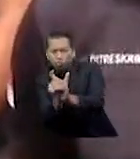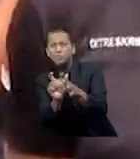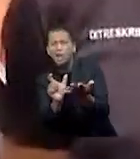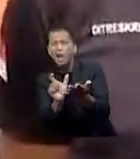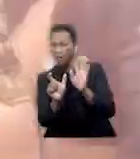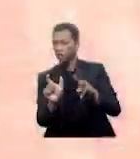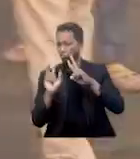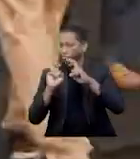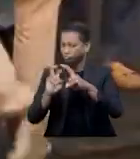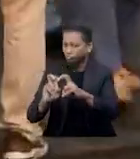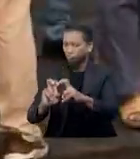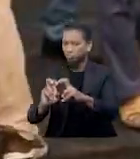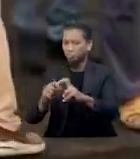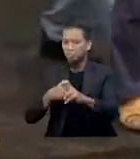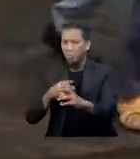lain sebagainya itu muncul.